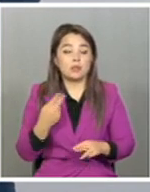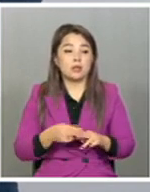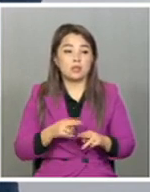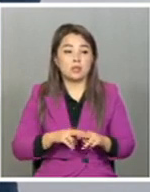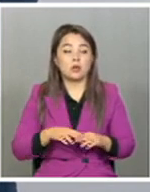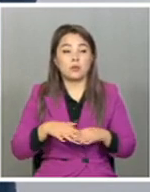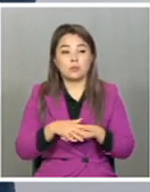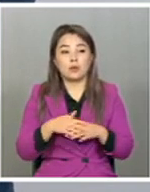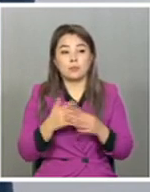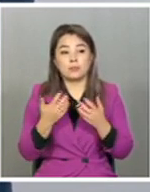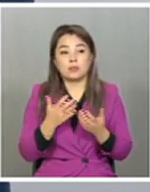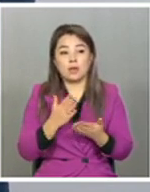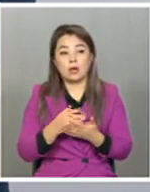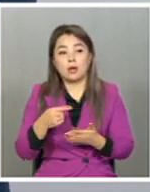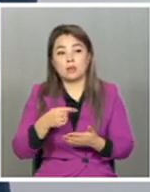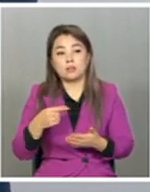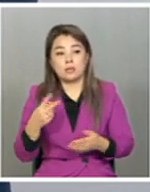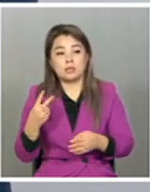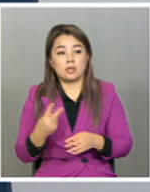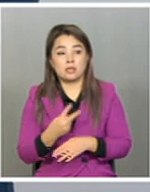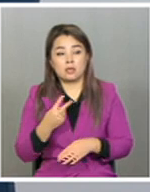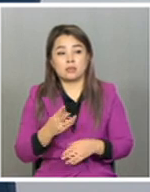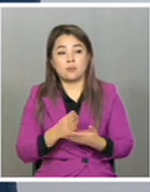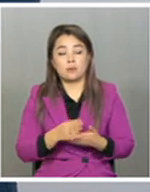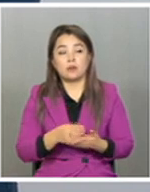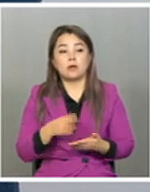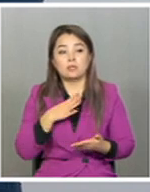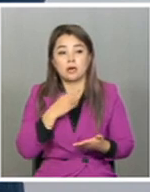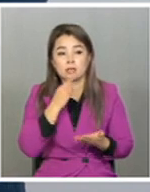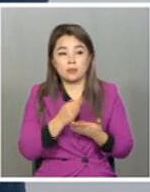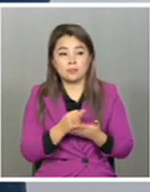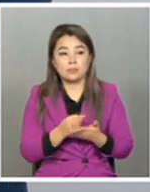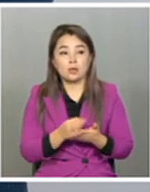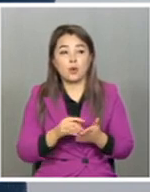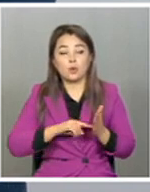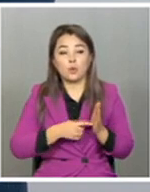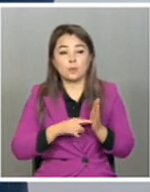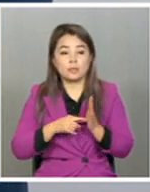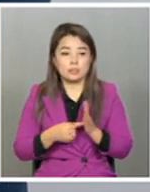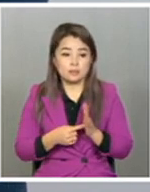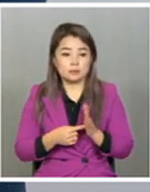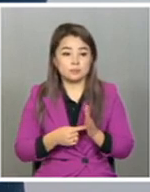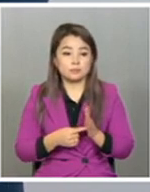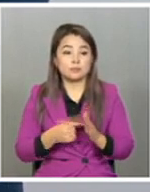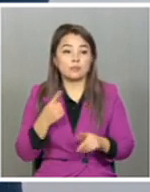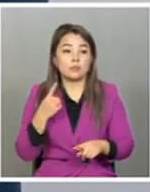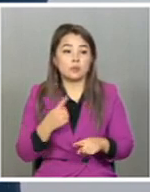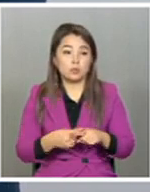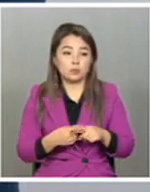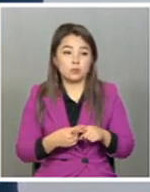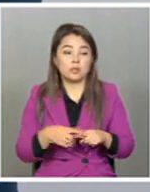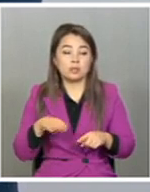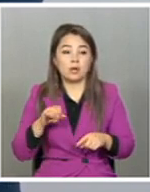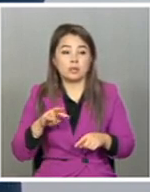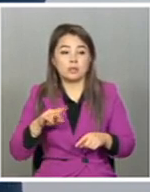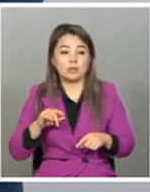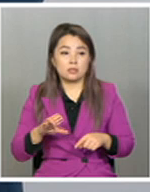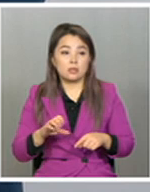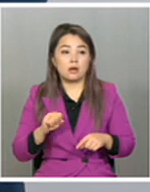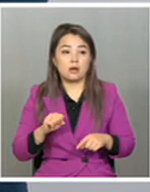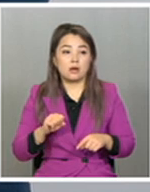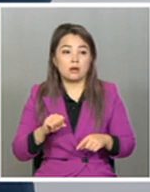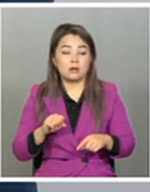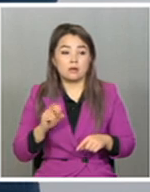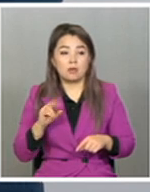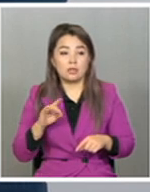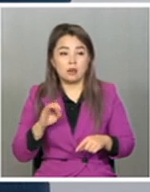квадраты азайтылған екі еселенген бірінші мен екінші өрнектің көбейтіндісі қосылған тангенс квадрат альфа